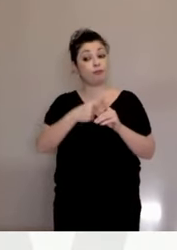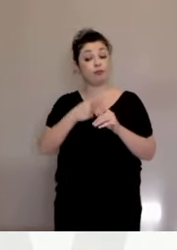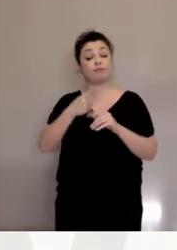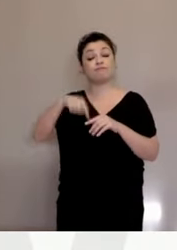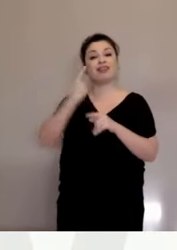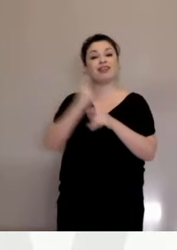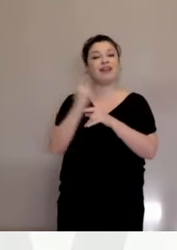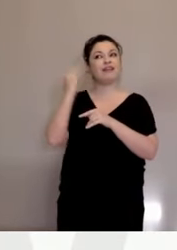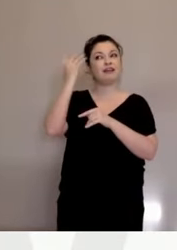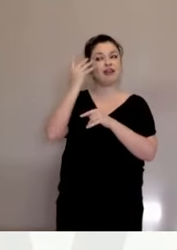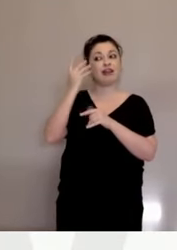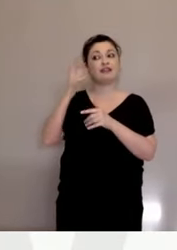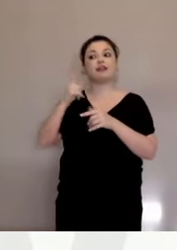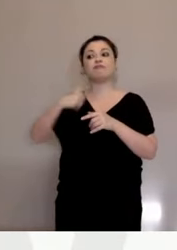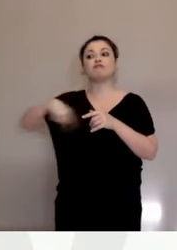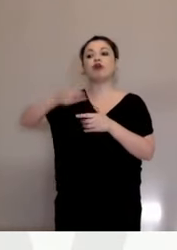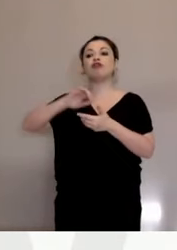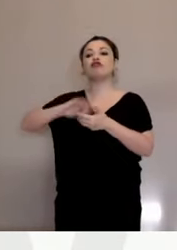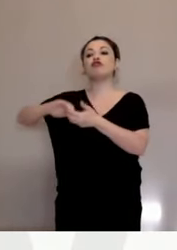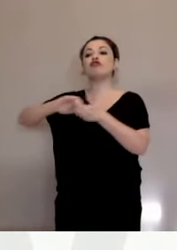fare?